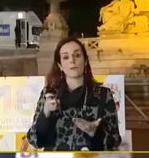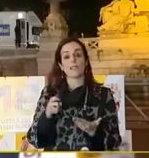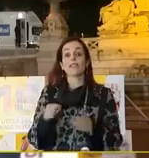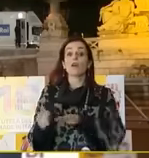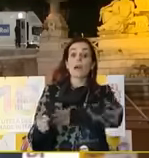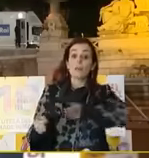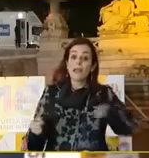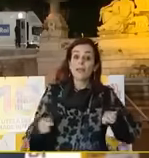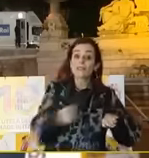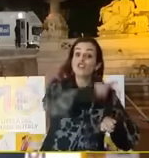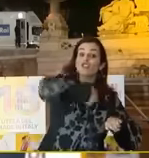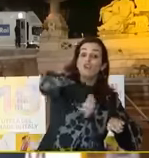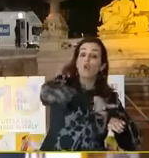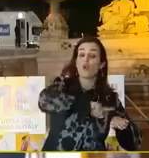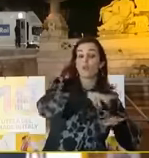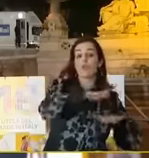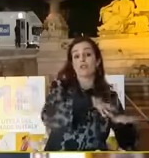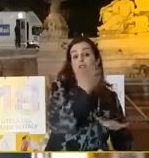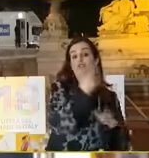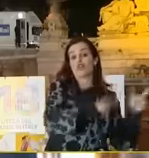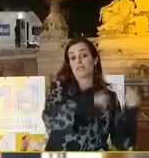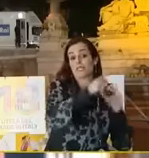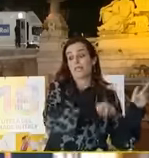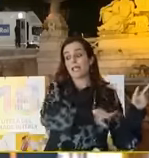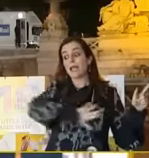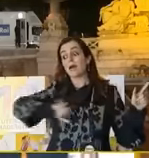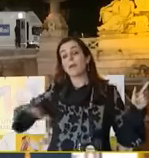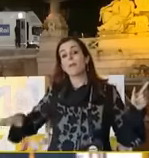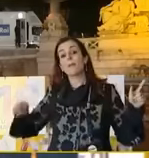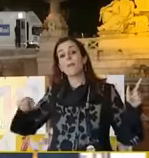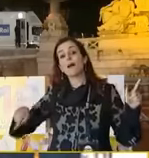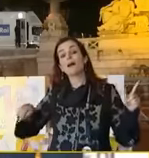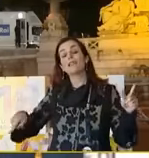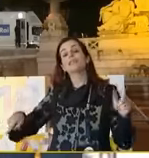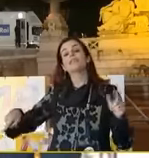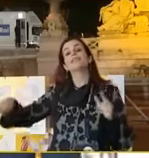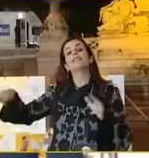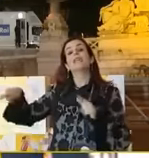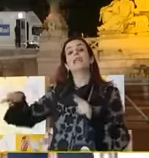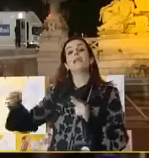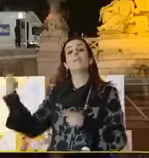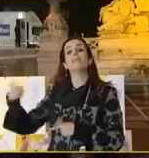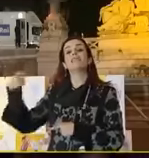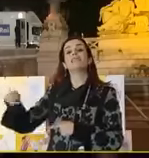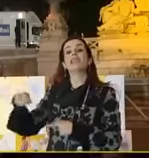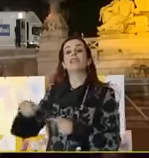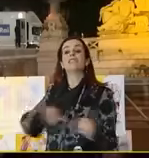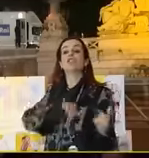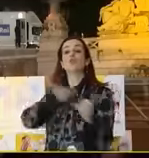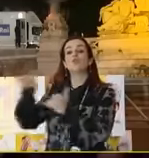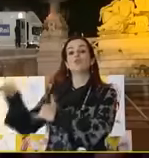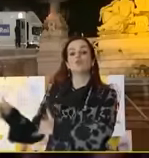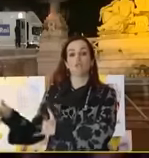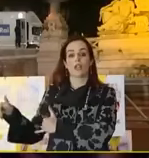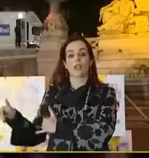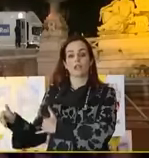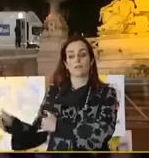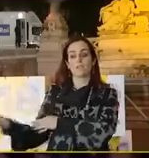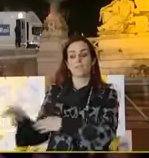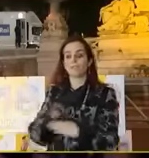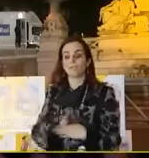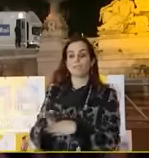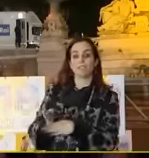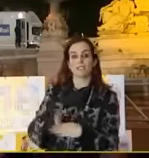noi, da una parte c'è il presidente uscente, il centrodestra ha deciso di andare spaccato in questa regione e